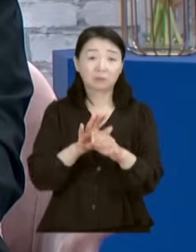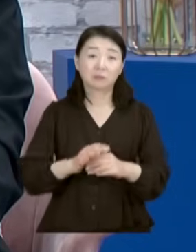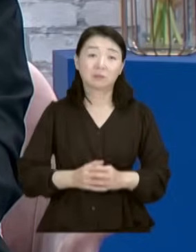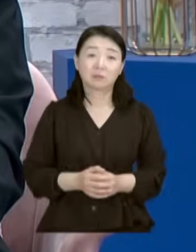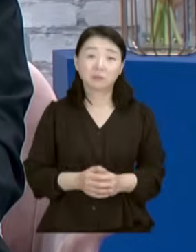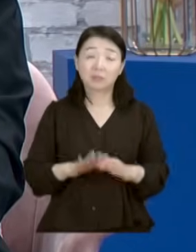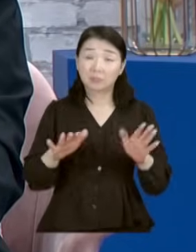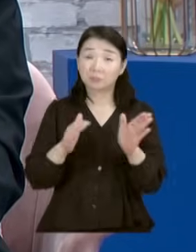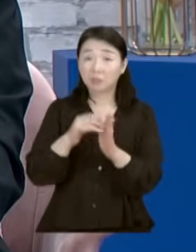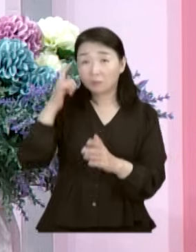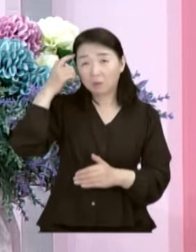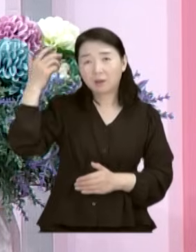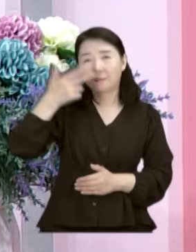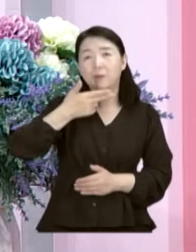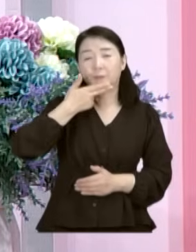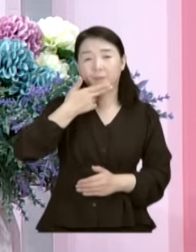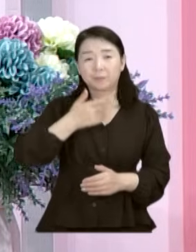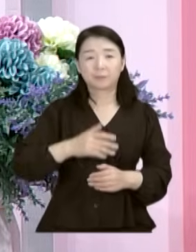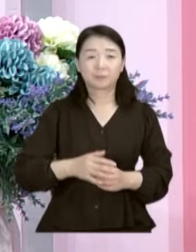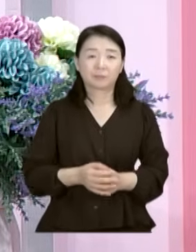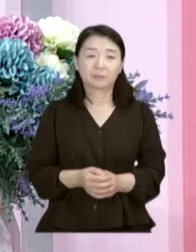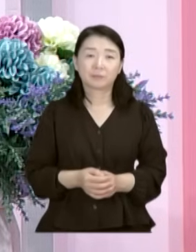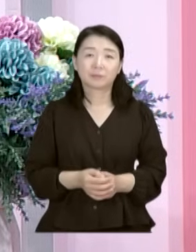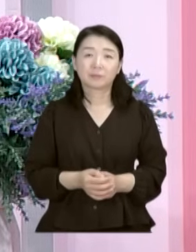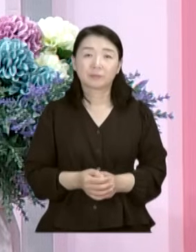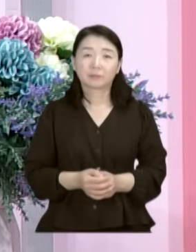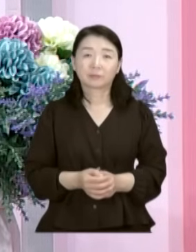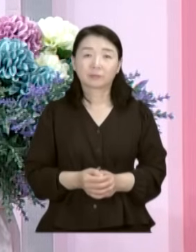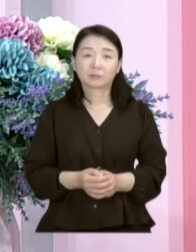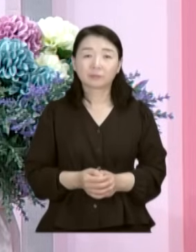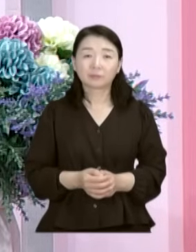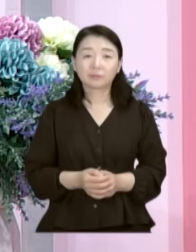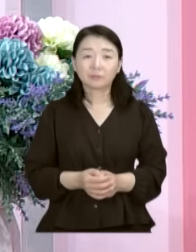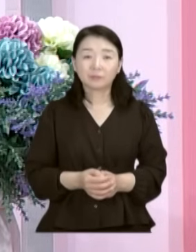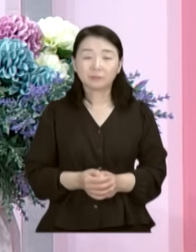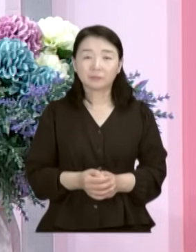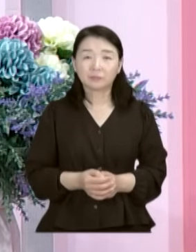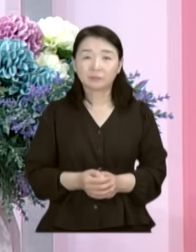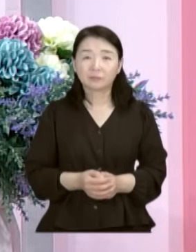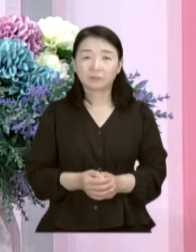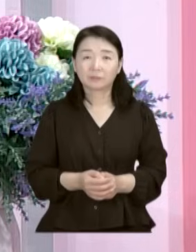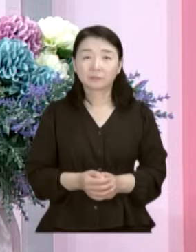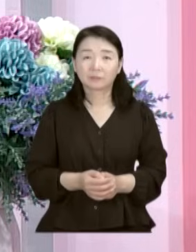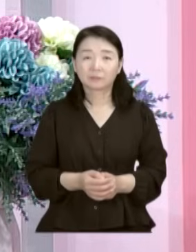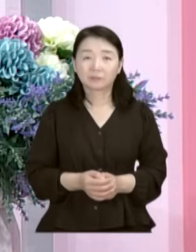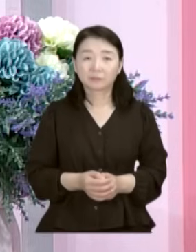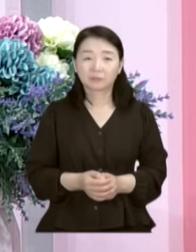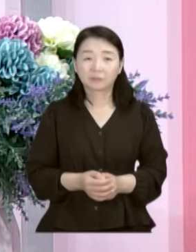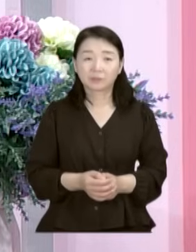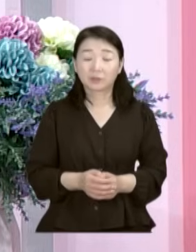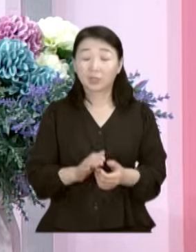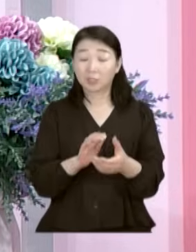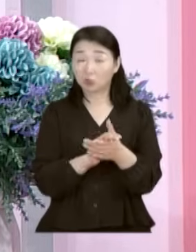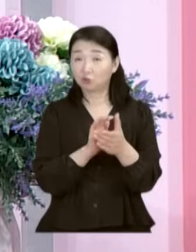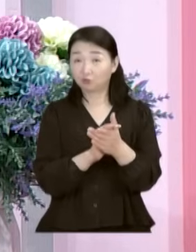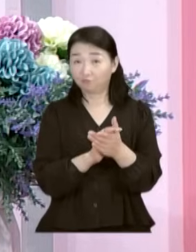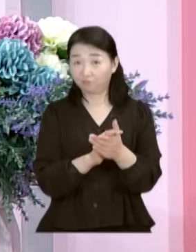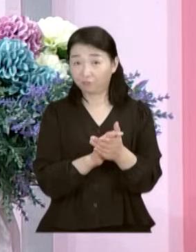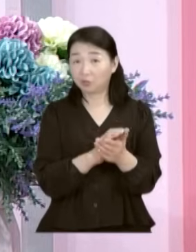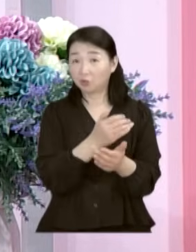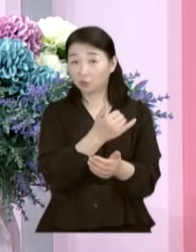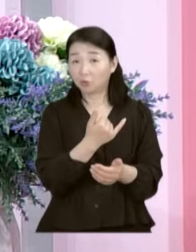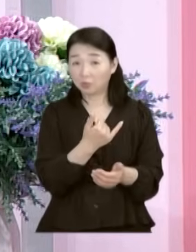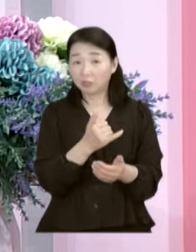그 이후로 한 번도 두통이 없었어요 제가 이제 아내랑 그리고 나서 오는데